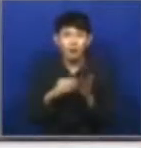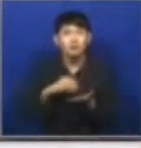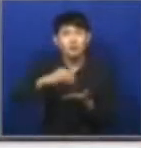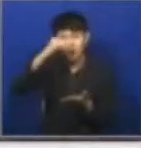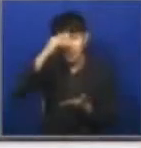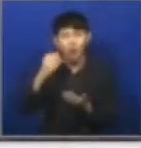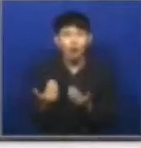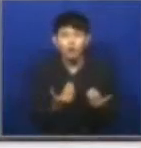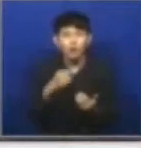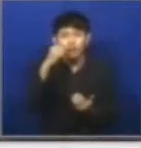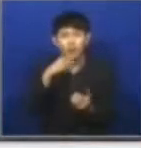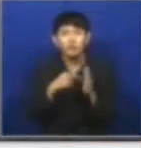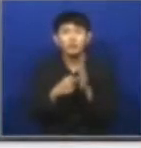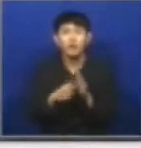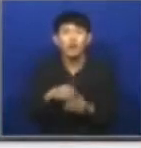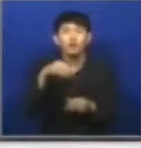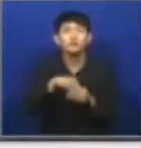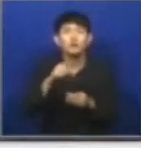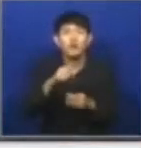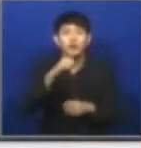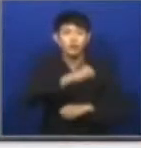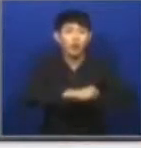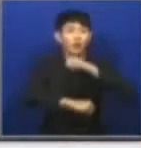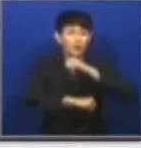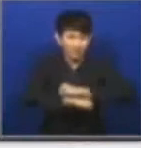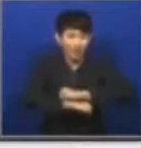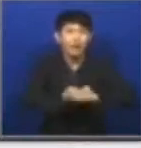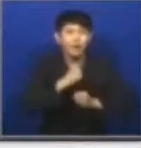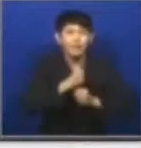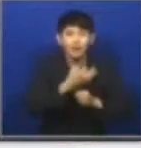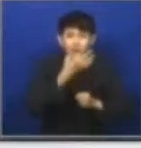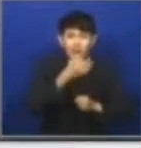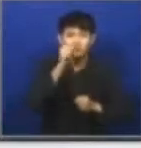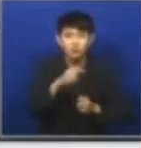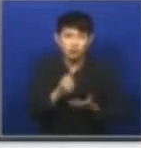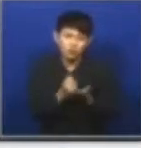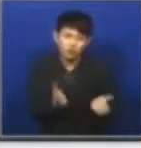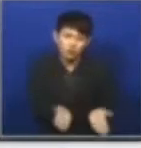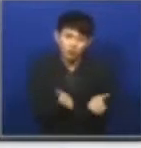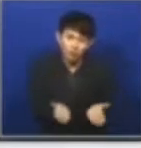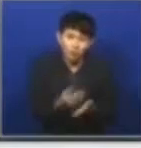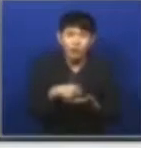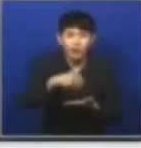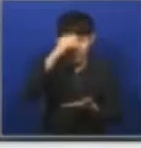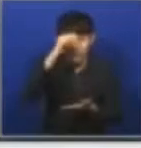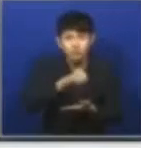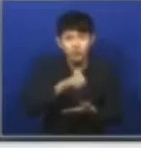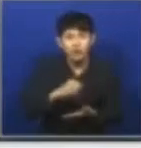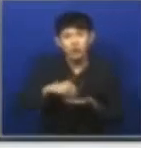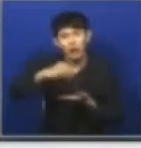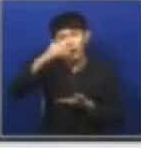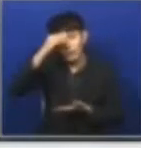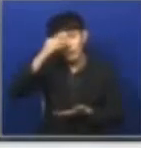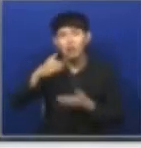หมเขาอยู่ไซต์ก่อสร้างท่านต้องจัดรูปแบบการศึกษาไปใช่ไหมการศึกษานอกระบบในระบบตามอัธย